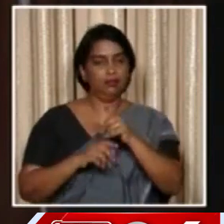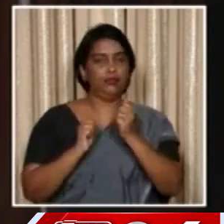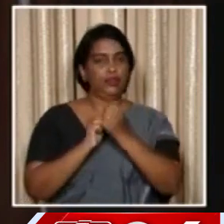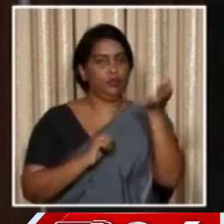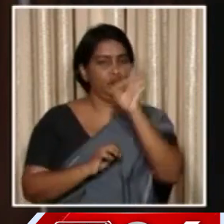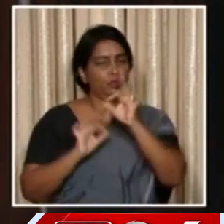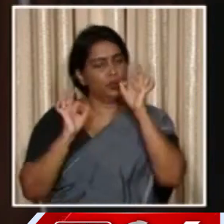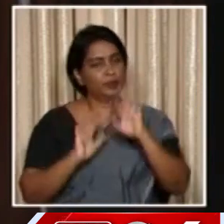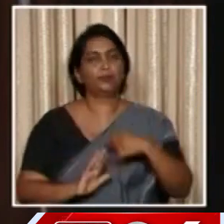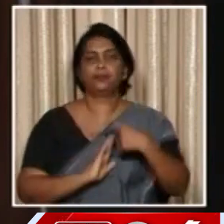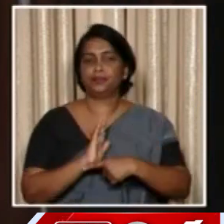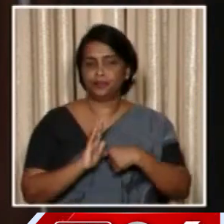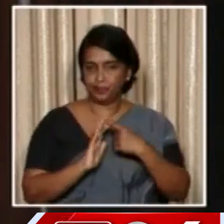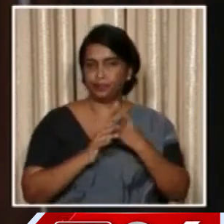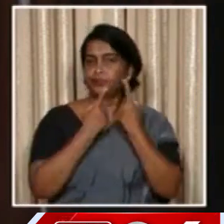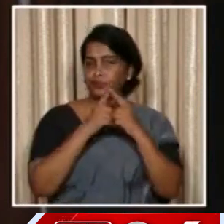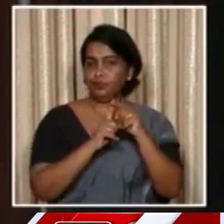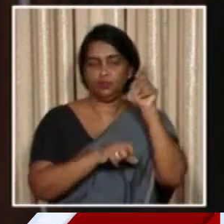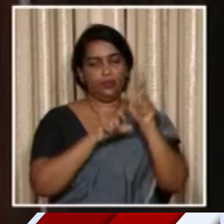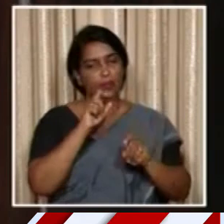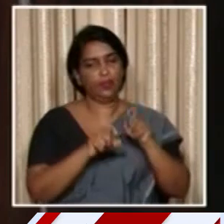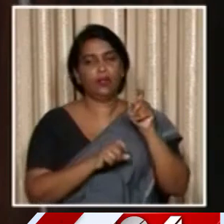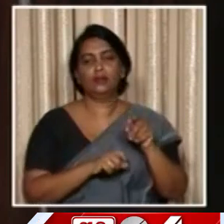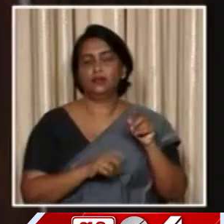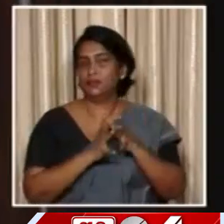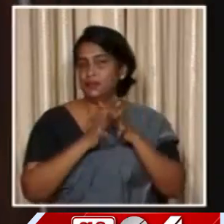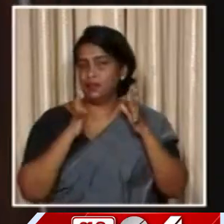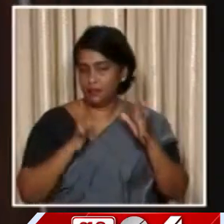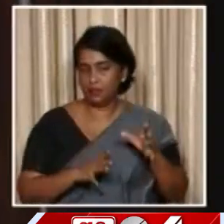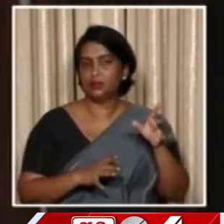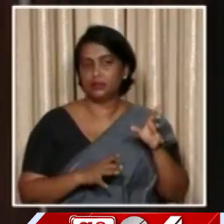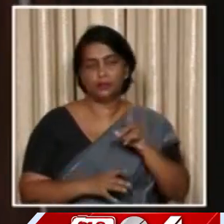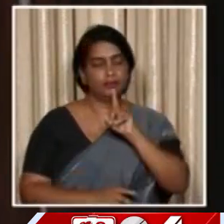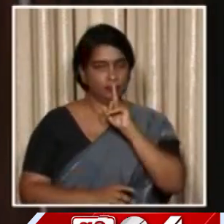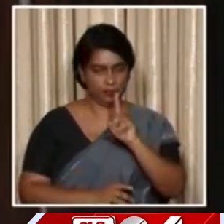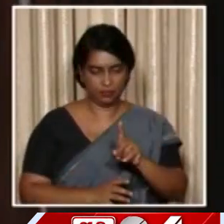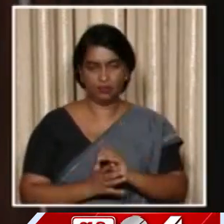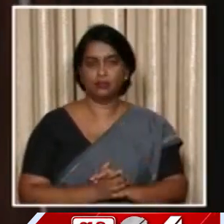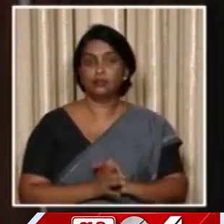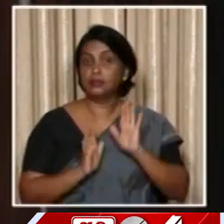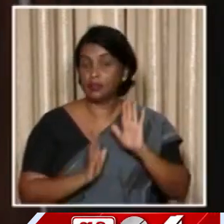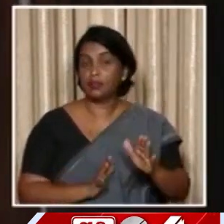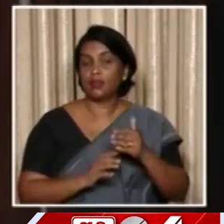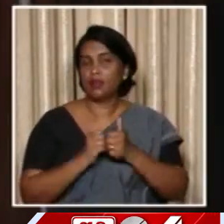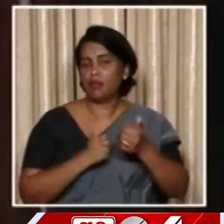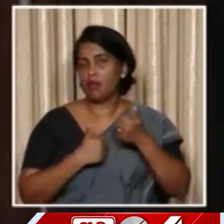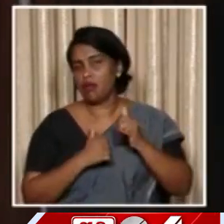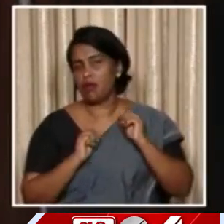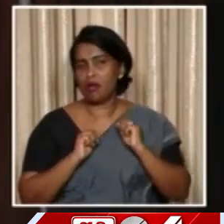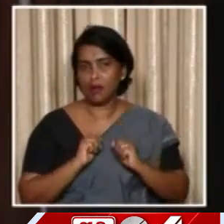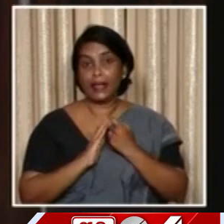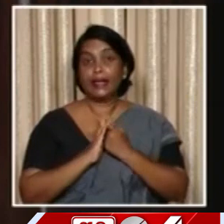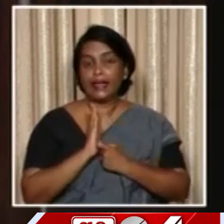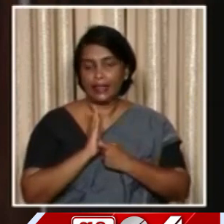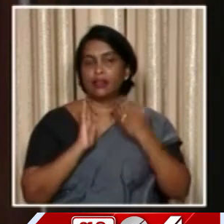ලෙස මේ රටේ විවිධ පාර්ශ්වවලට අයිති බොහෝ අය ඉල්ලා සිටියා එහි යෝග්‍යතාව ගැන වගේම නීති